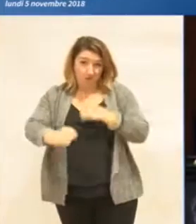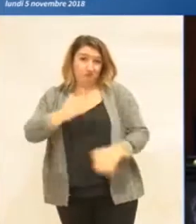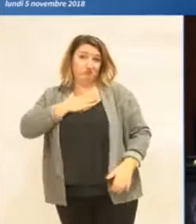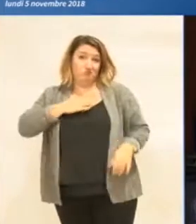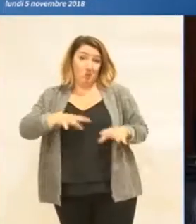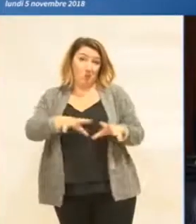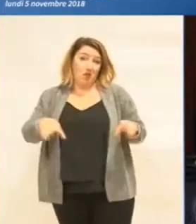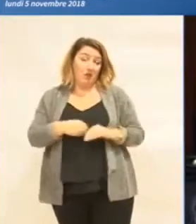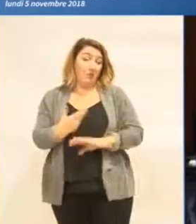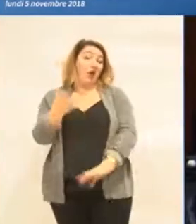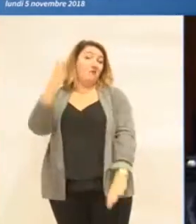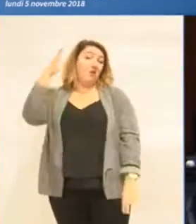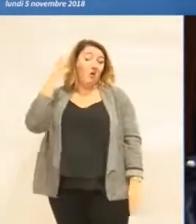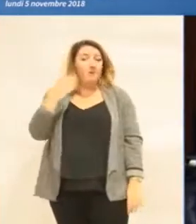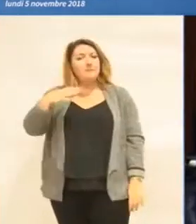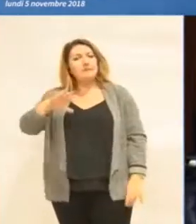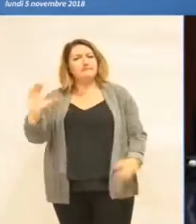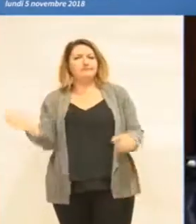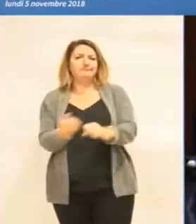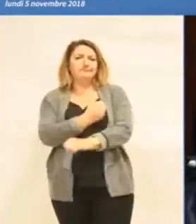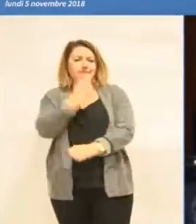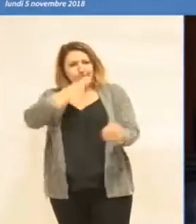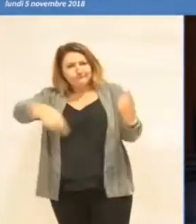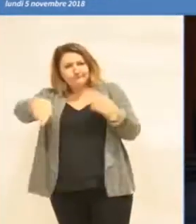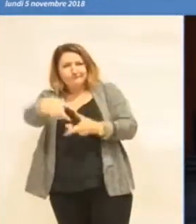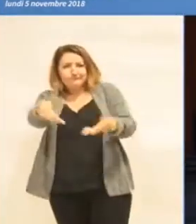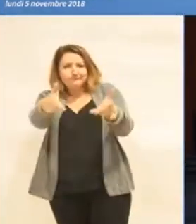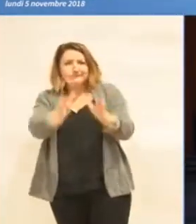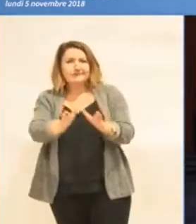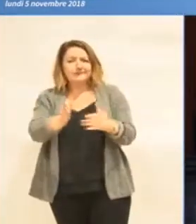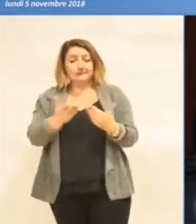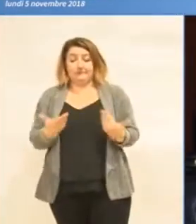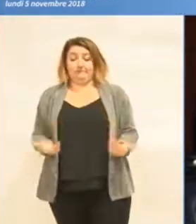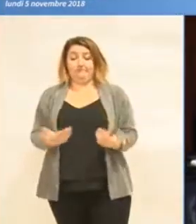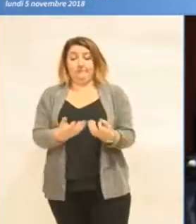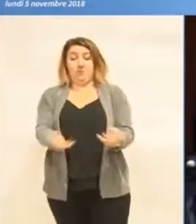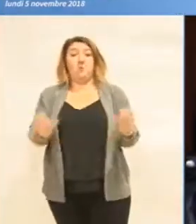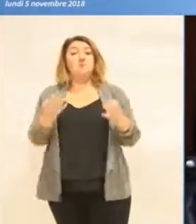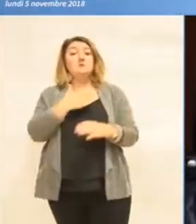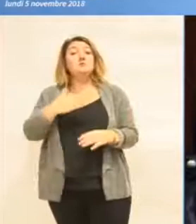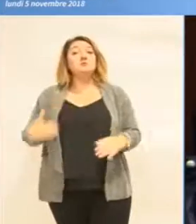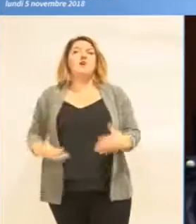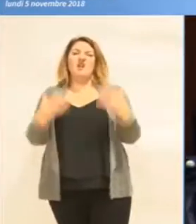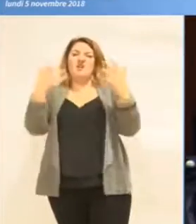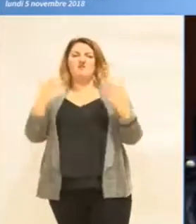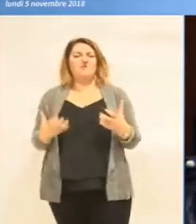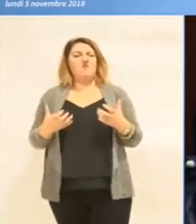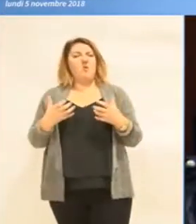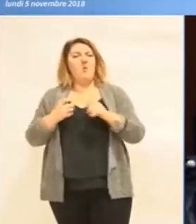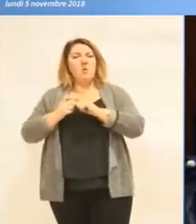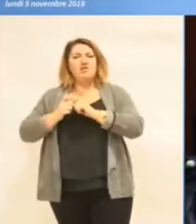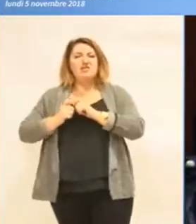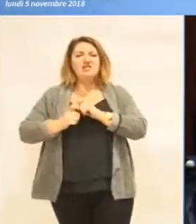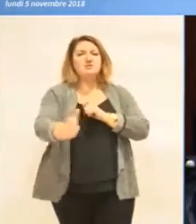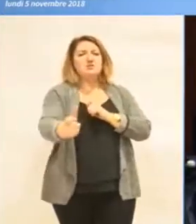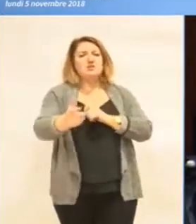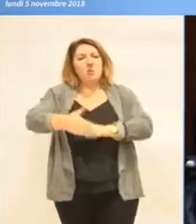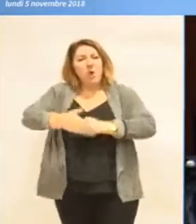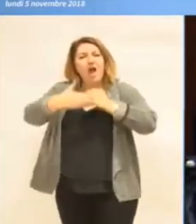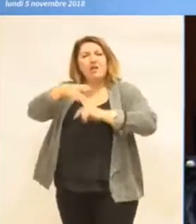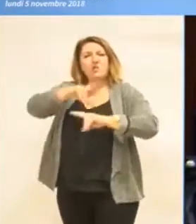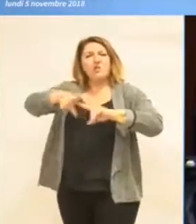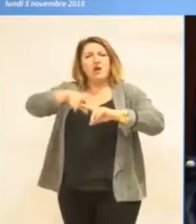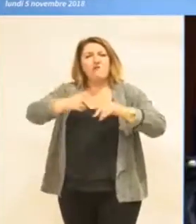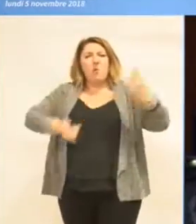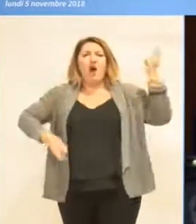nous regrettons la décision que vous vous apprêtez de prendre au cours de ce conseil municipal de supprimer le dispositif d'aide aux travaux de